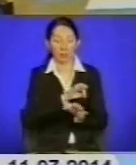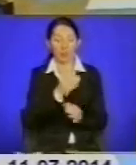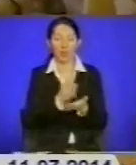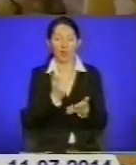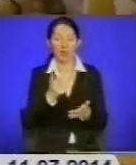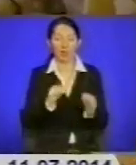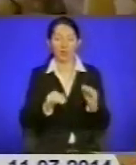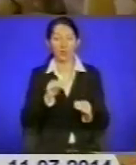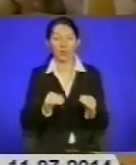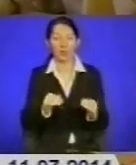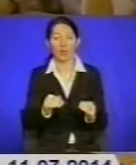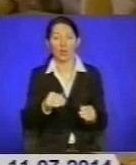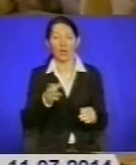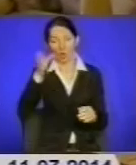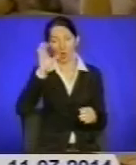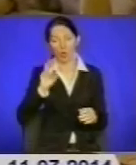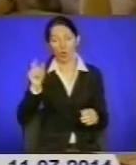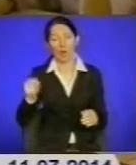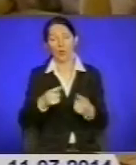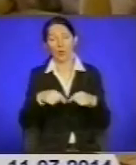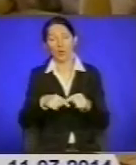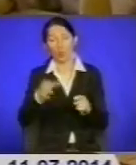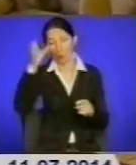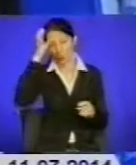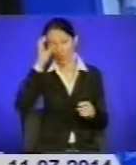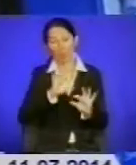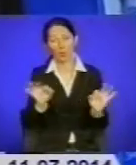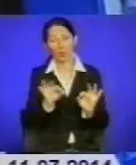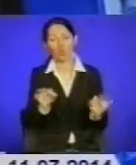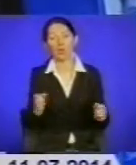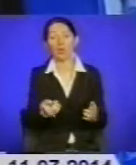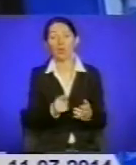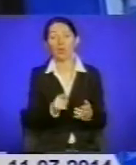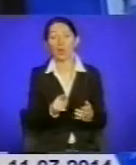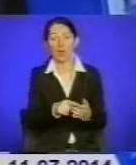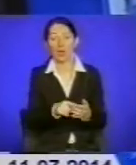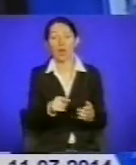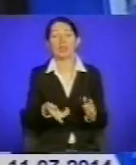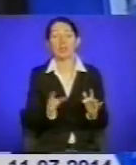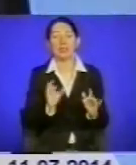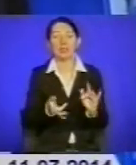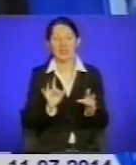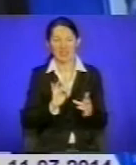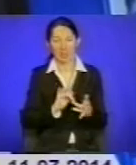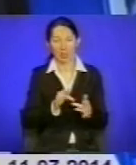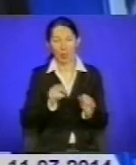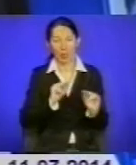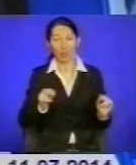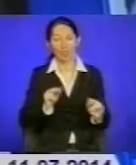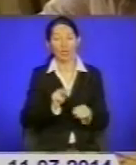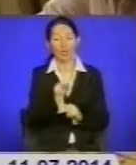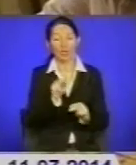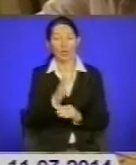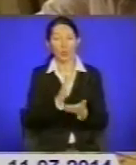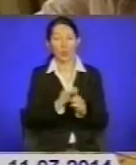– соціальну мережу, освітній та інформаційний портали. Тобто на сайті учні та вчителі матимуть змогу